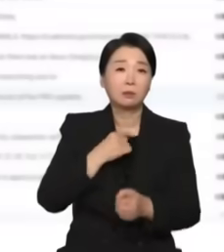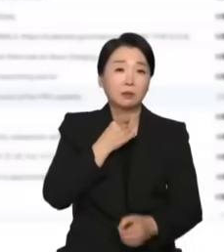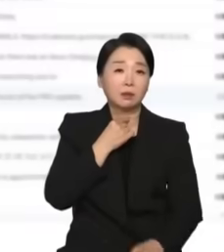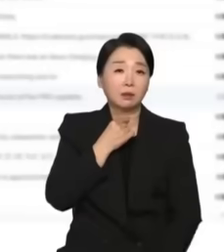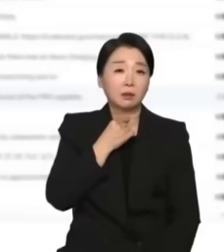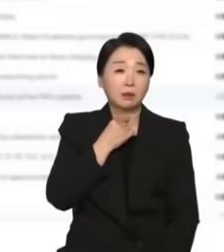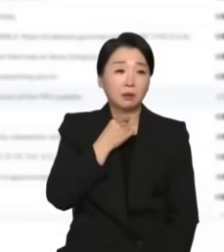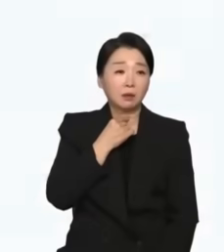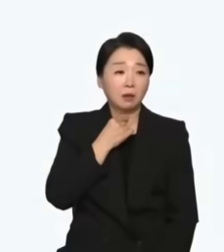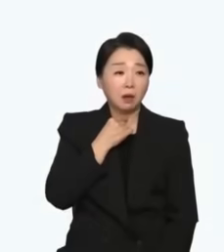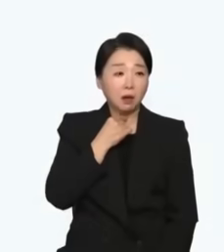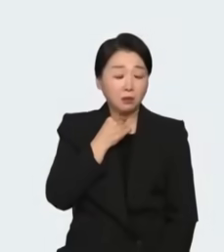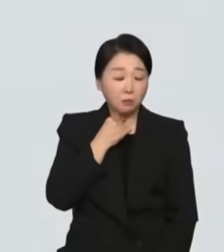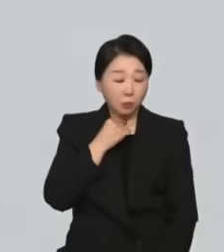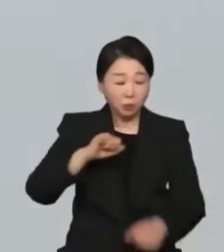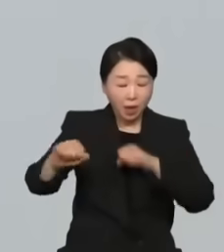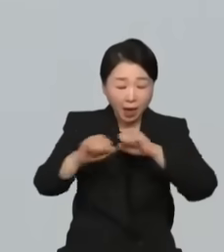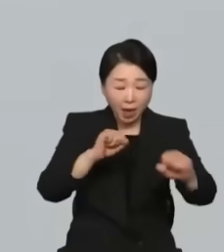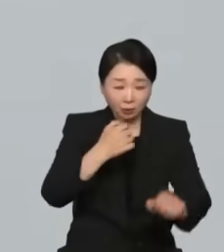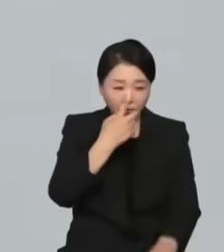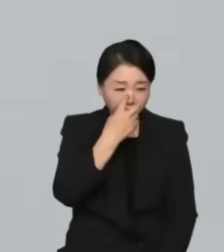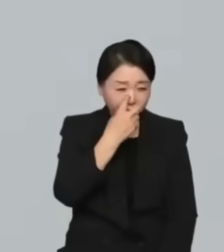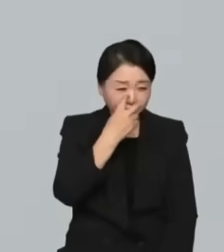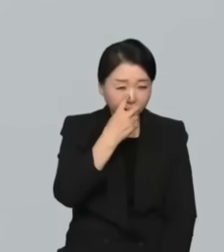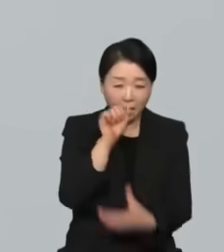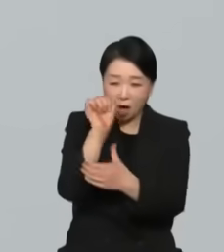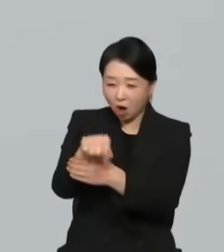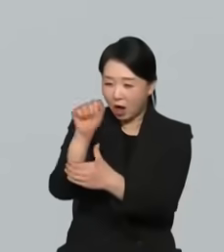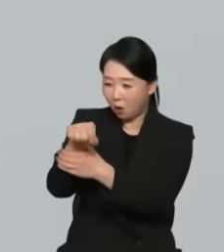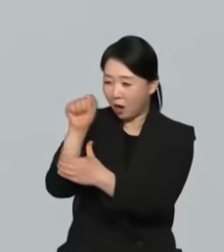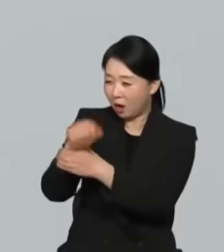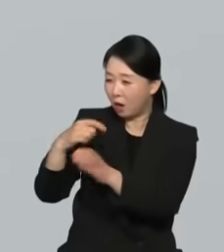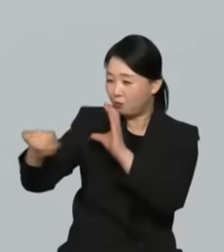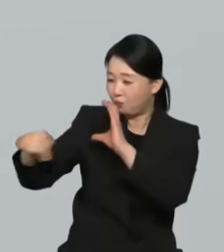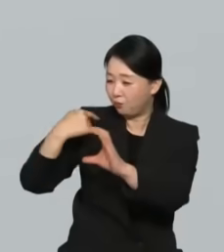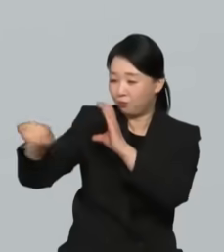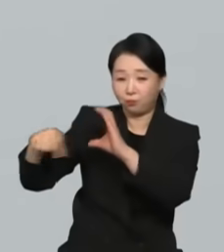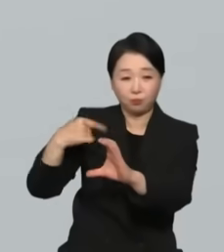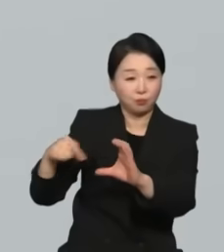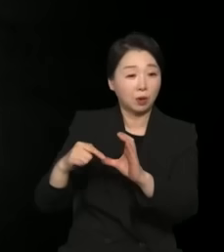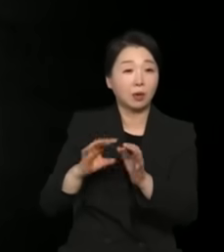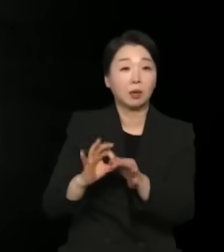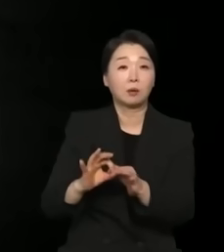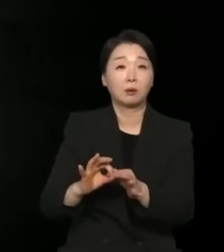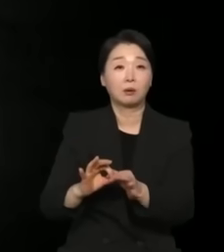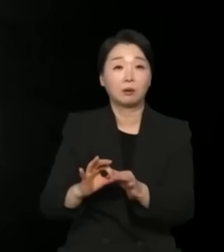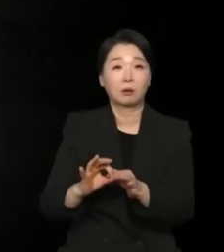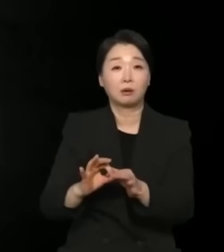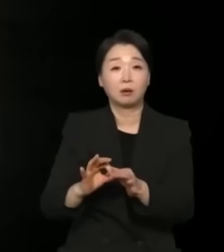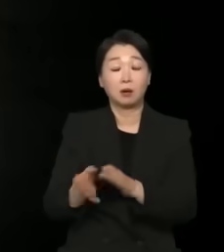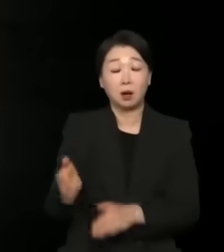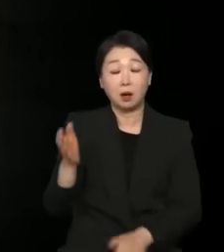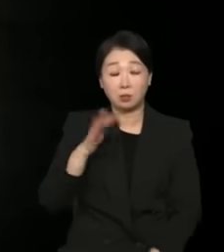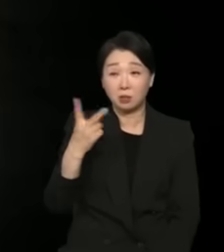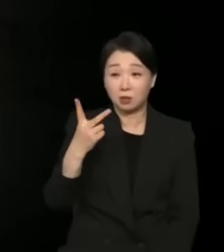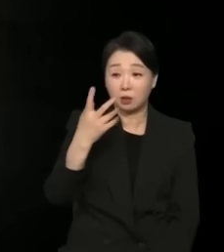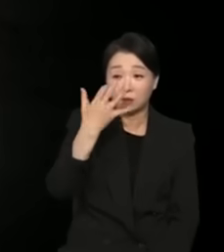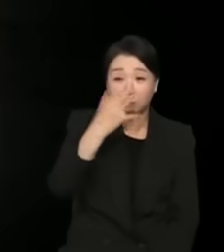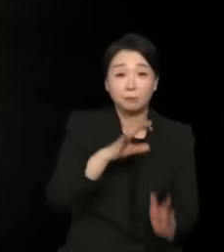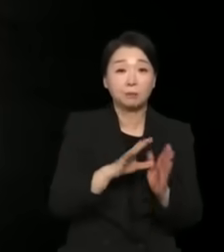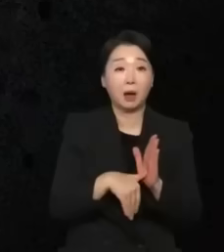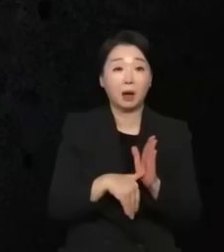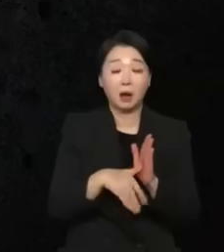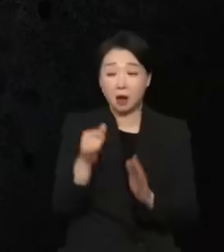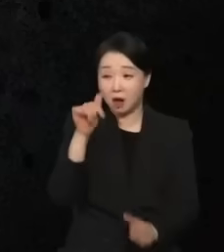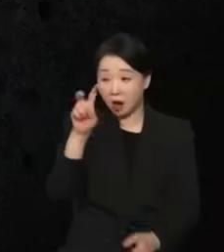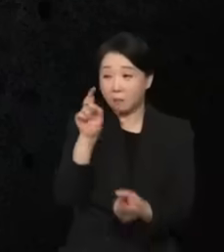그럼에도 일거수일투족에 대해 허락을 구하는 메일을 계속해서 주고받아왔던 겁니다. 그러다 지난 2019년